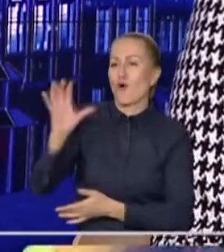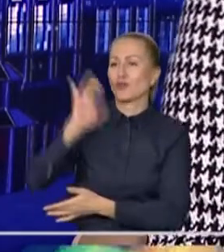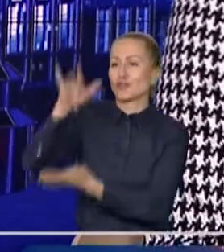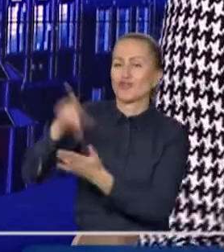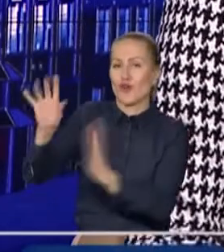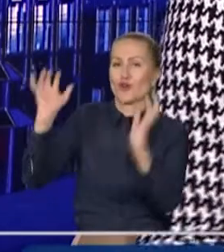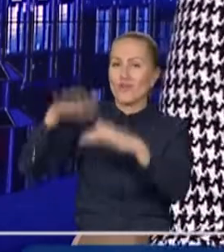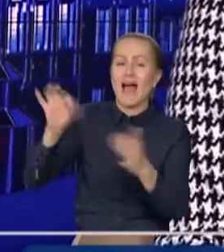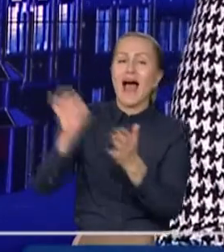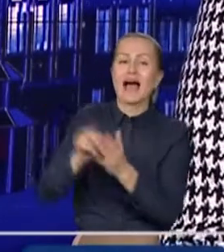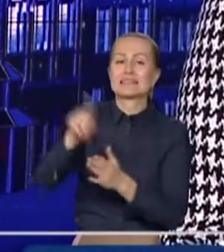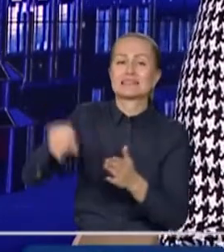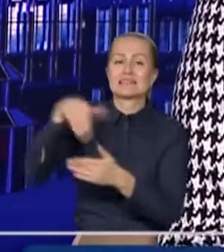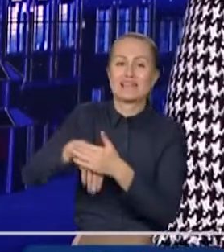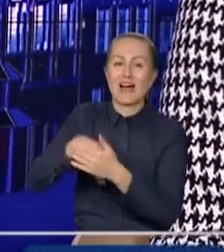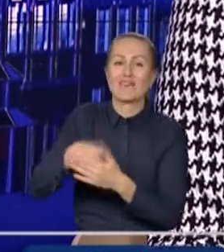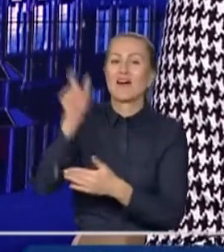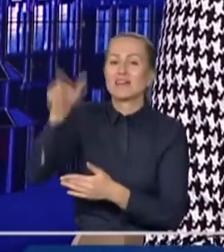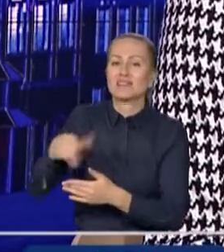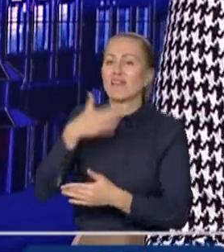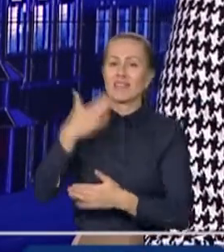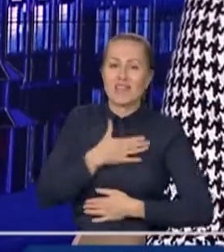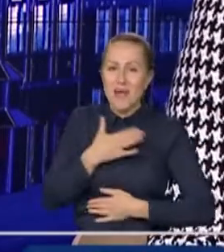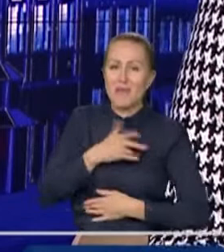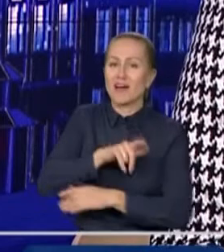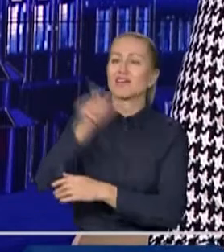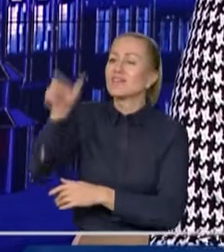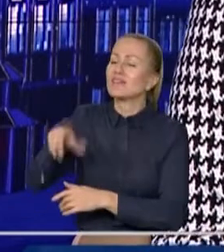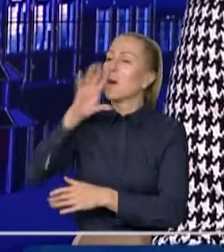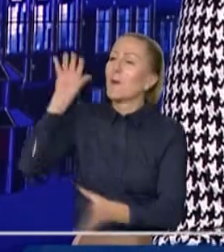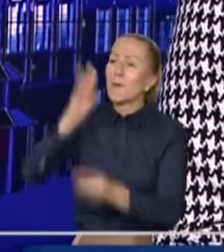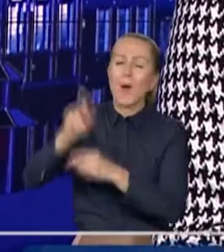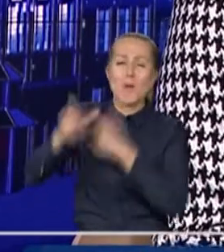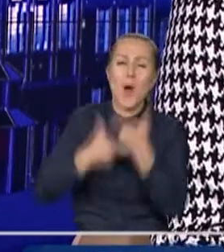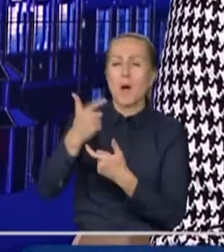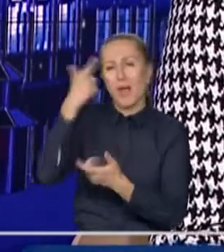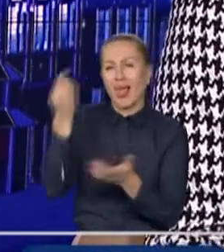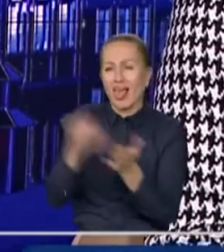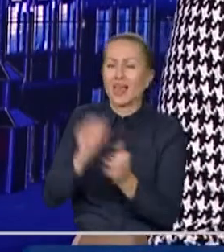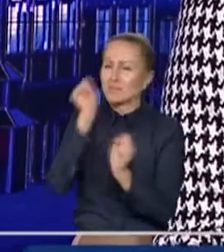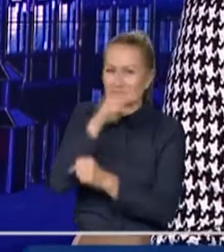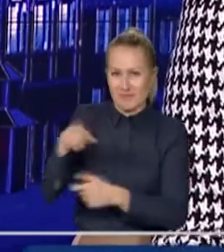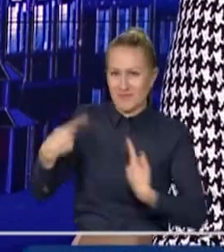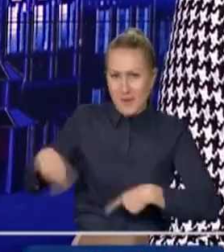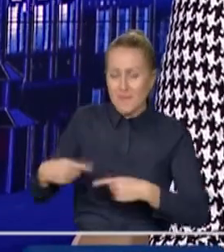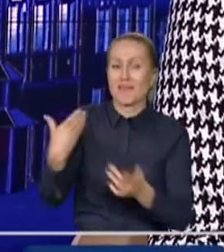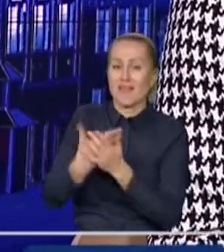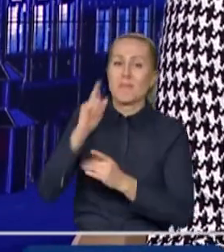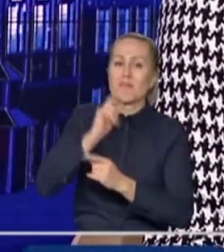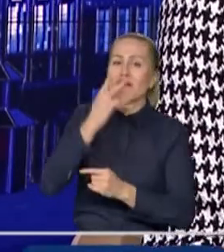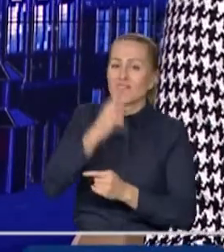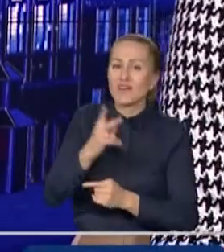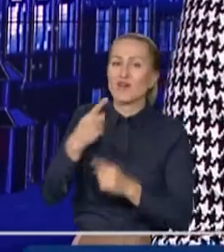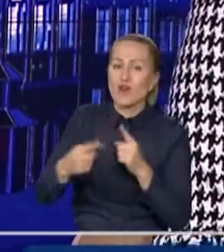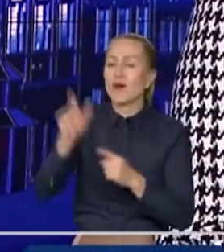takie ekstremalne zachowania nikt nie podejrzewa i takich w pańskiej karierze nie obserwował, więc naprawdę no, trochę rzeczywiście w